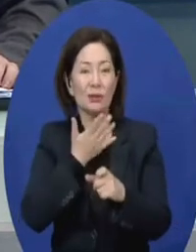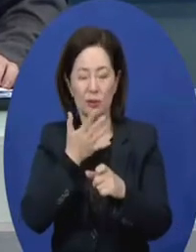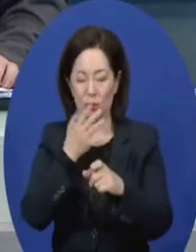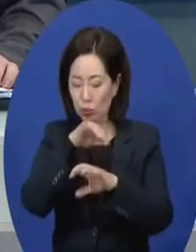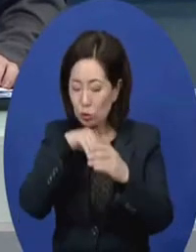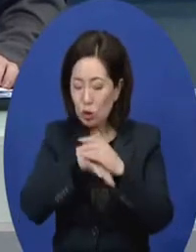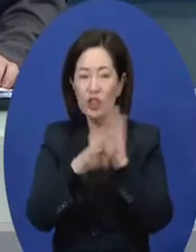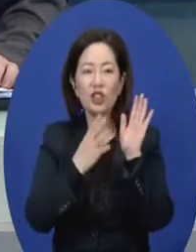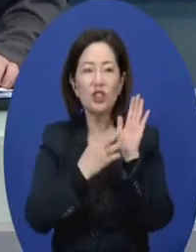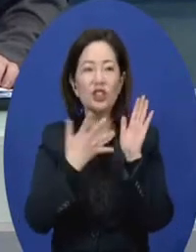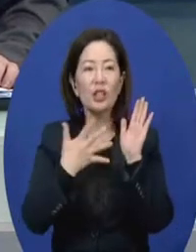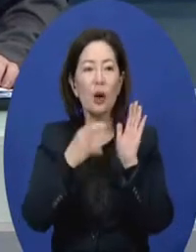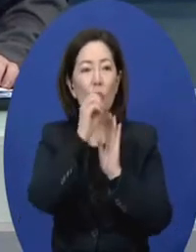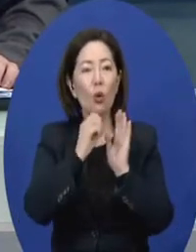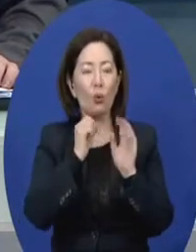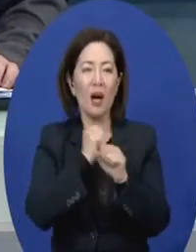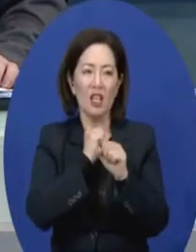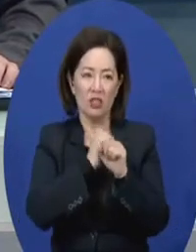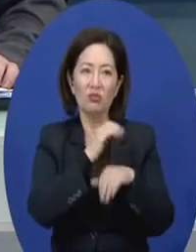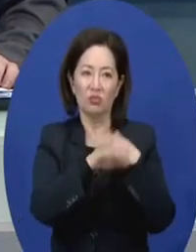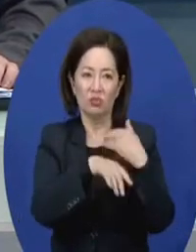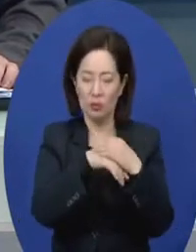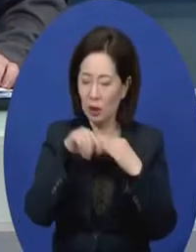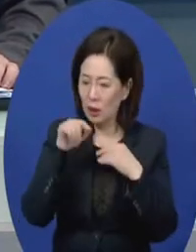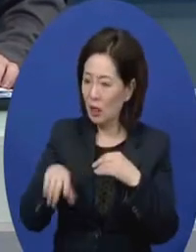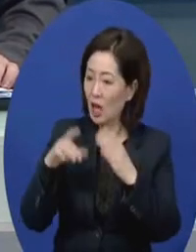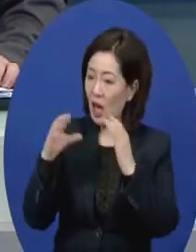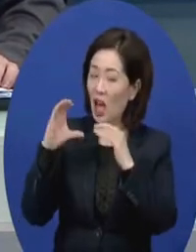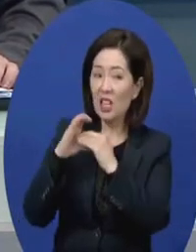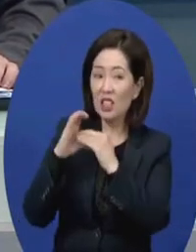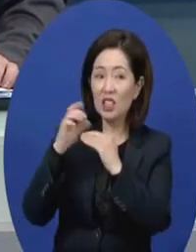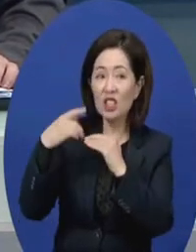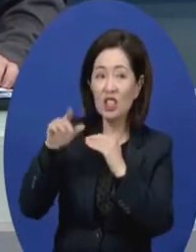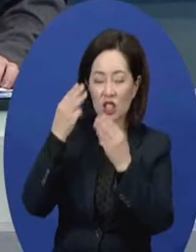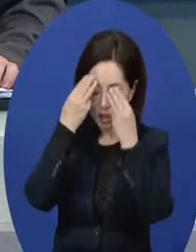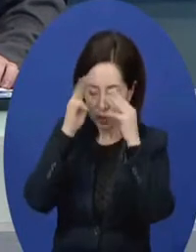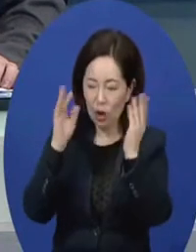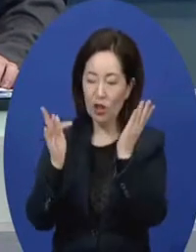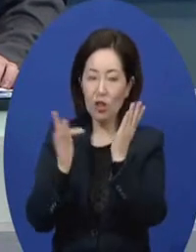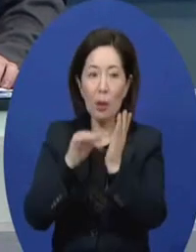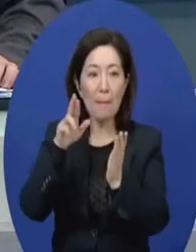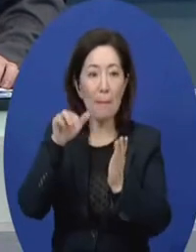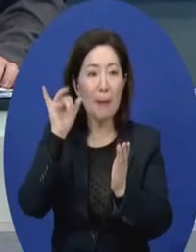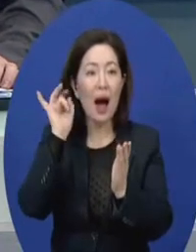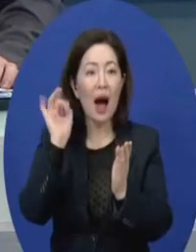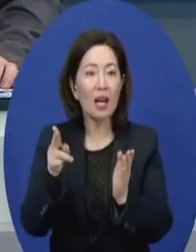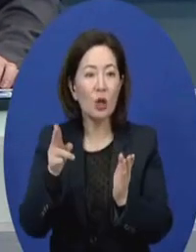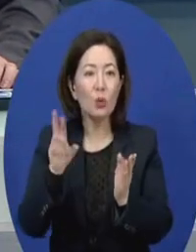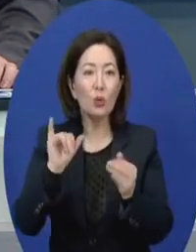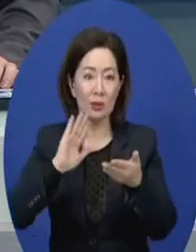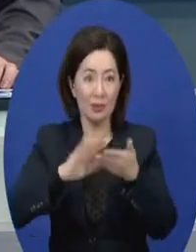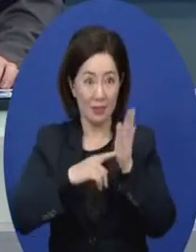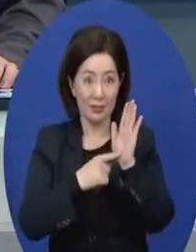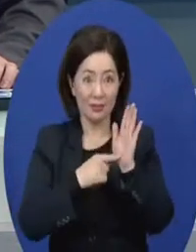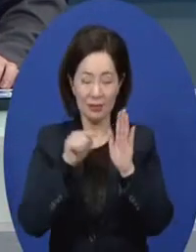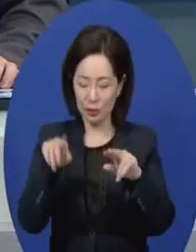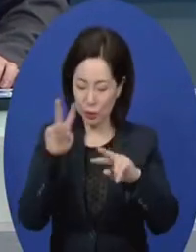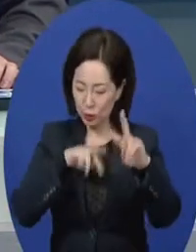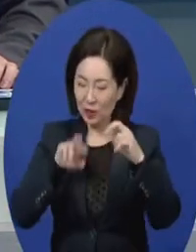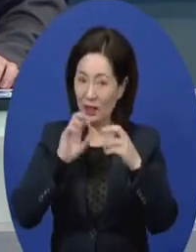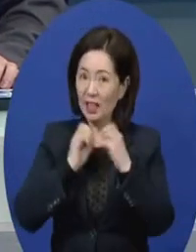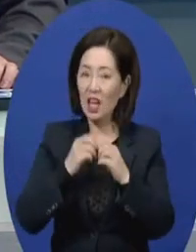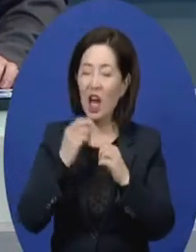эрхэлж байна. Энэ үеэр мөн Эрдэнэт шинжилгээ хаан технологийн паркын танилцуулгыг хийлээ. Уг парк орон нутгийн нийгмийн эдийн засгийг хөгжүүлэх судалгаа